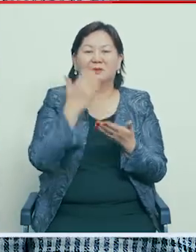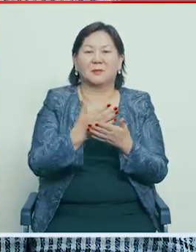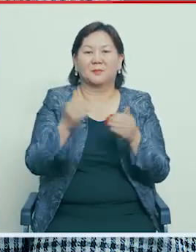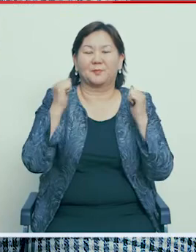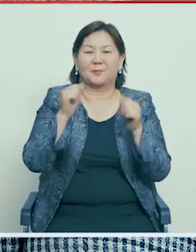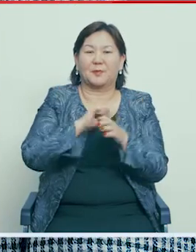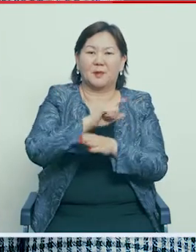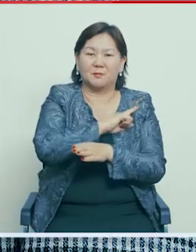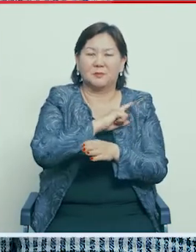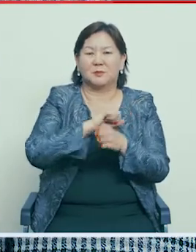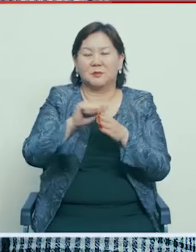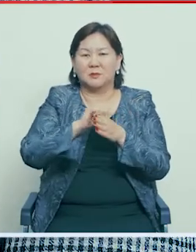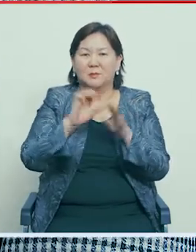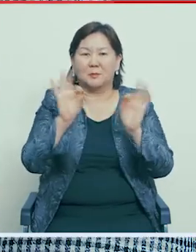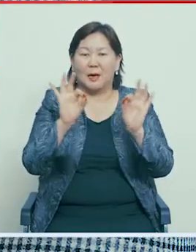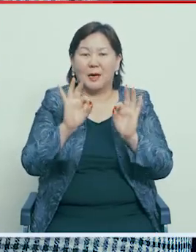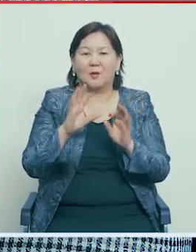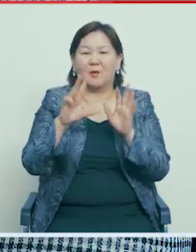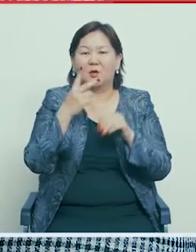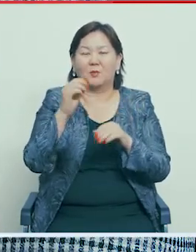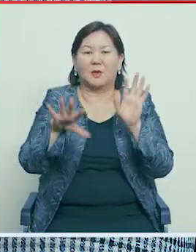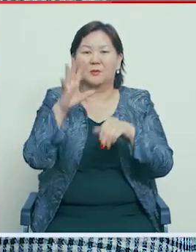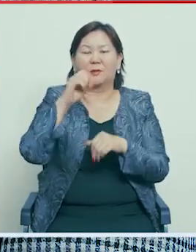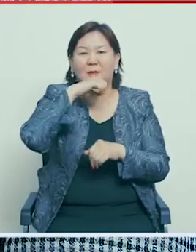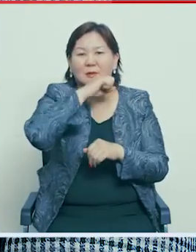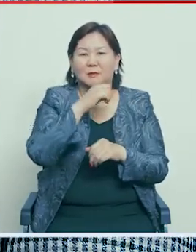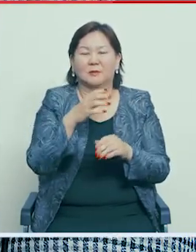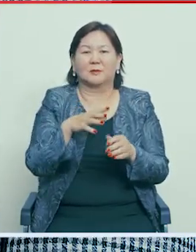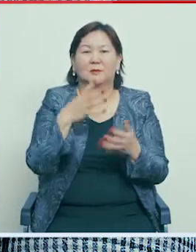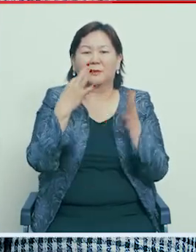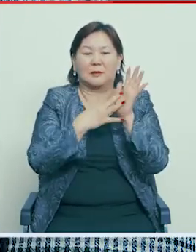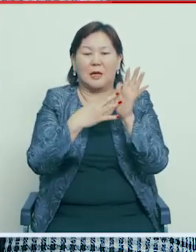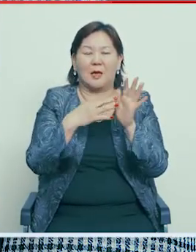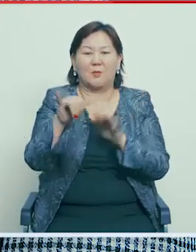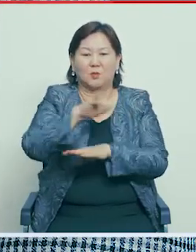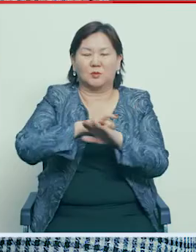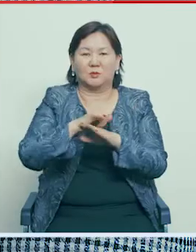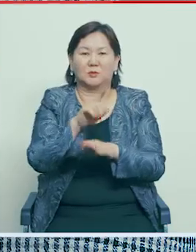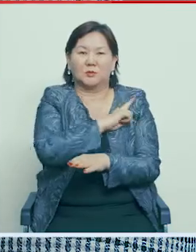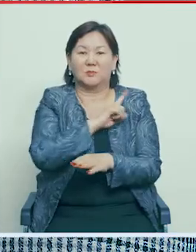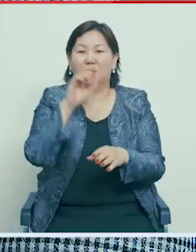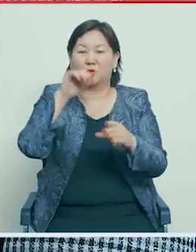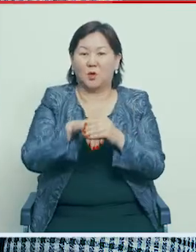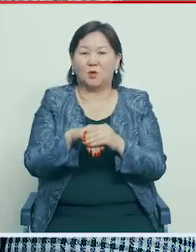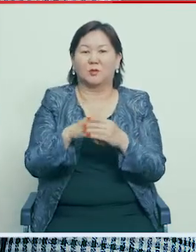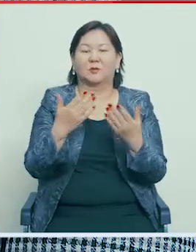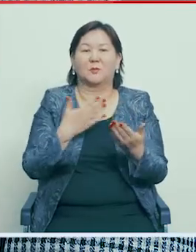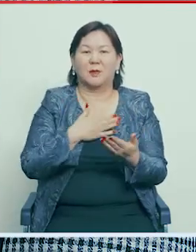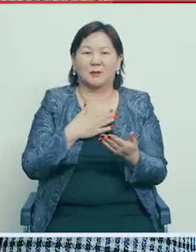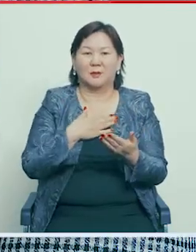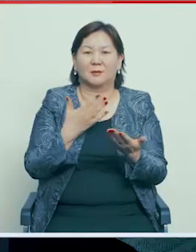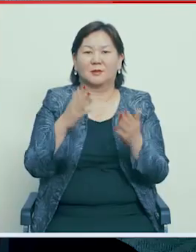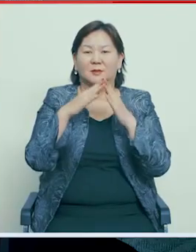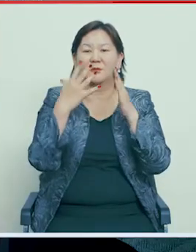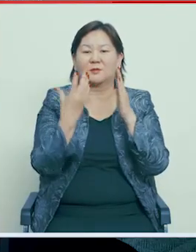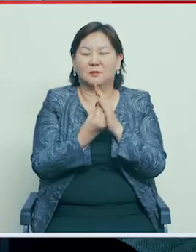спортын тэмцээн урлан бэлтгэл хийгээгүйгээр 15 он 50-нд очиод 8 улс оролцох тэмцээнд бид хоёр ороход зүгээр манай